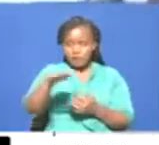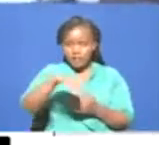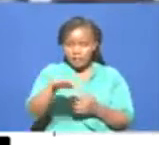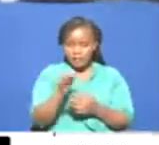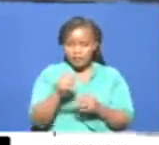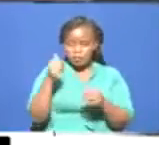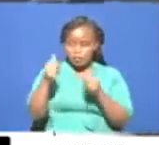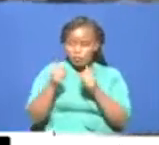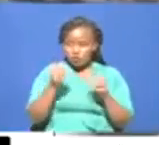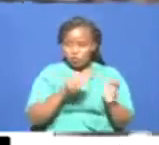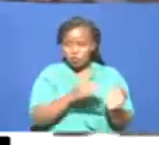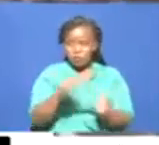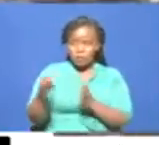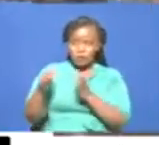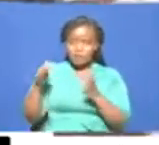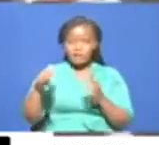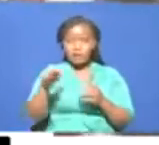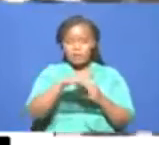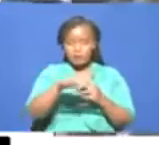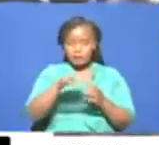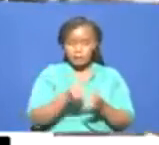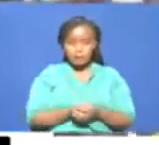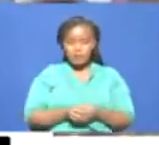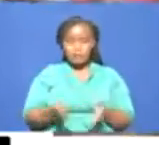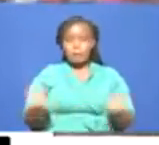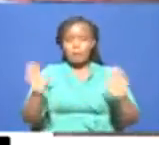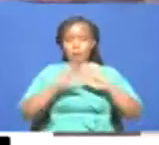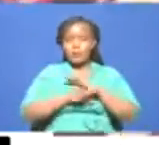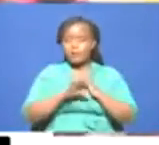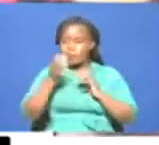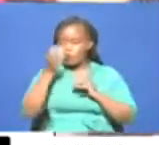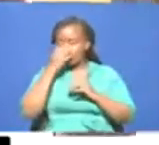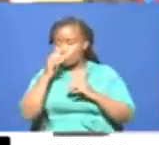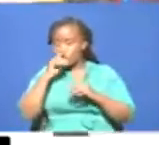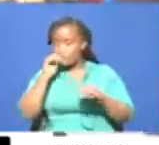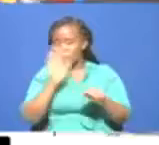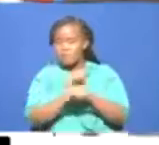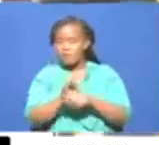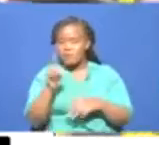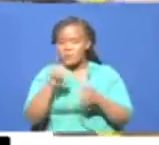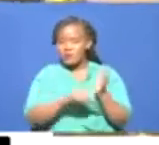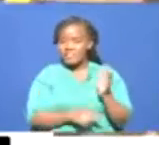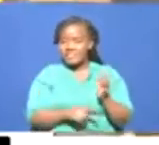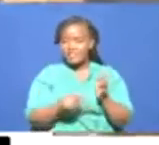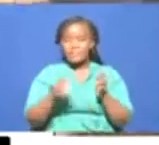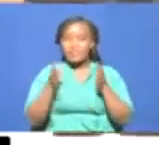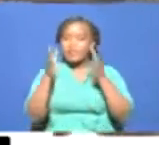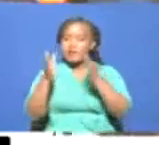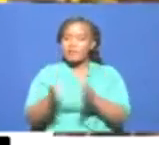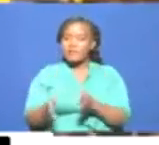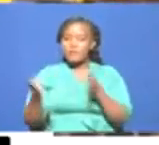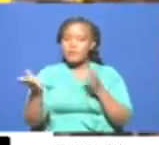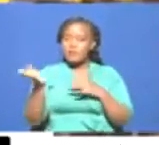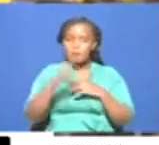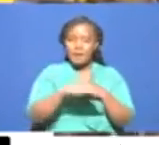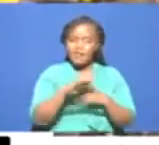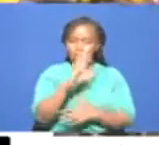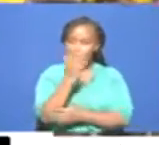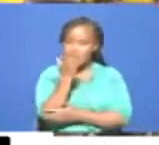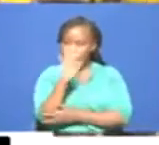iliyoandaliwa Olopito, Naibu Rais aliwahakikishia watu kwamba hapana yeyote atarejea kwenye msitu huo kwa sababu